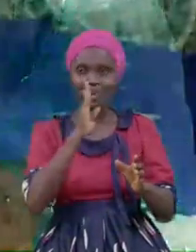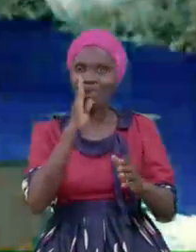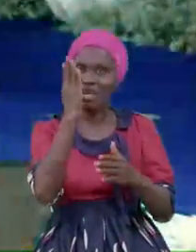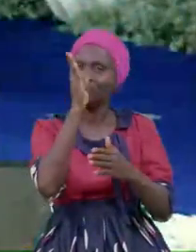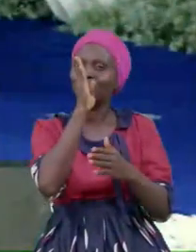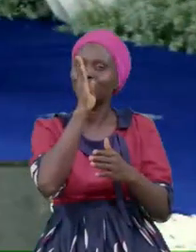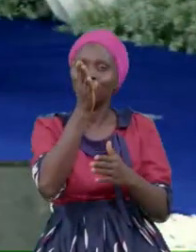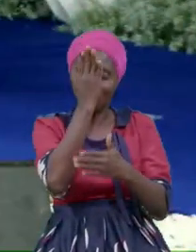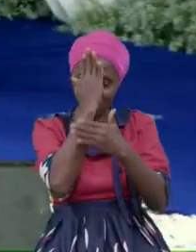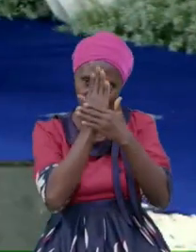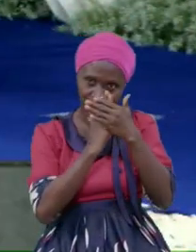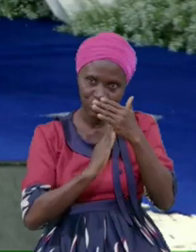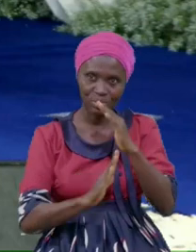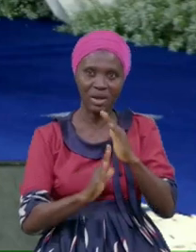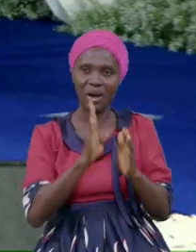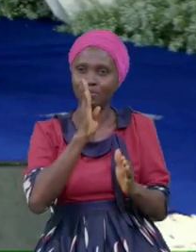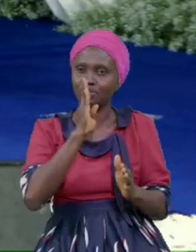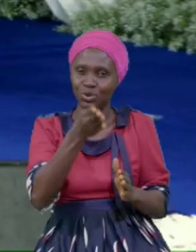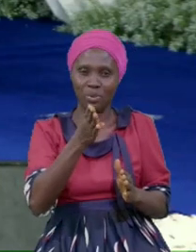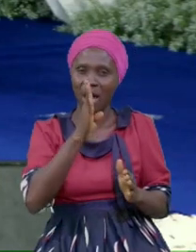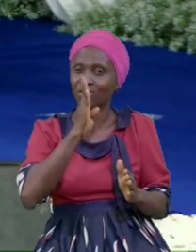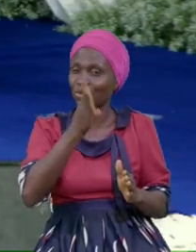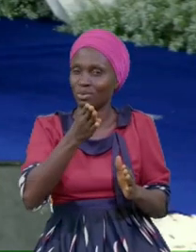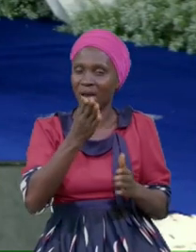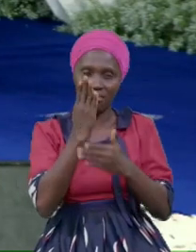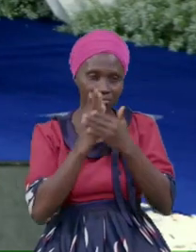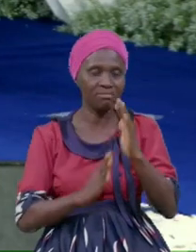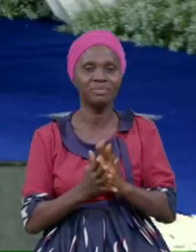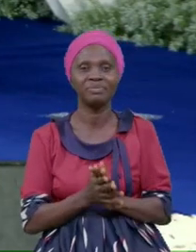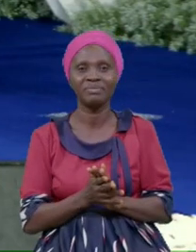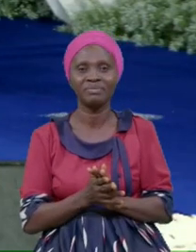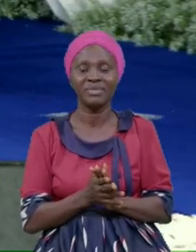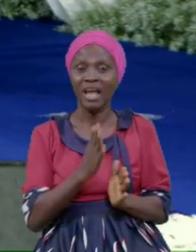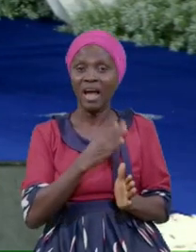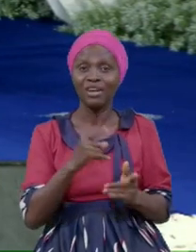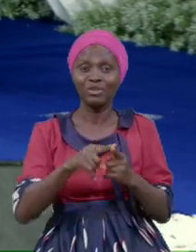Et dans la justice, dans la piété,